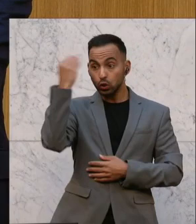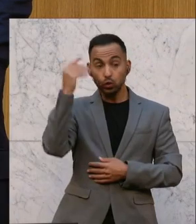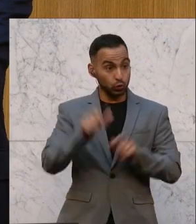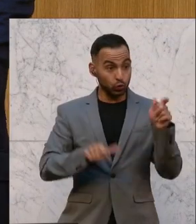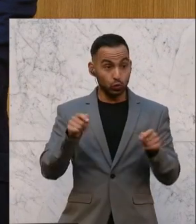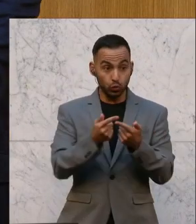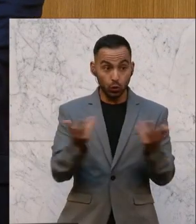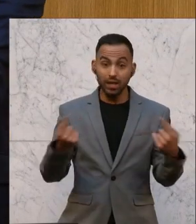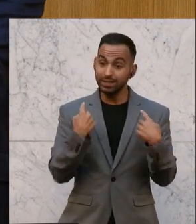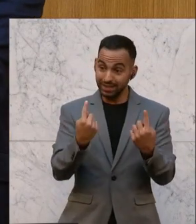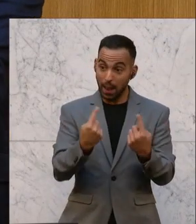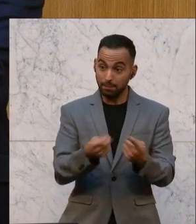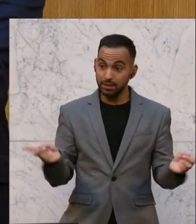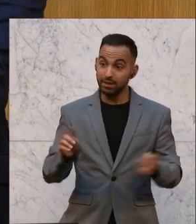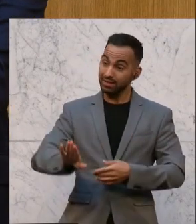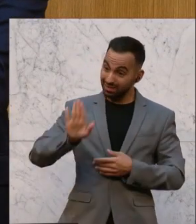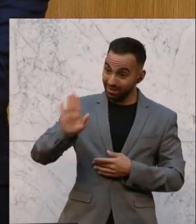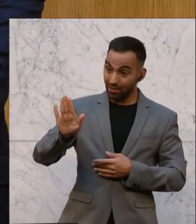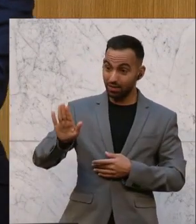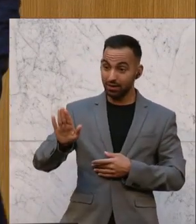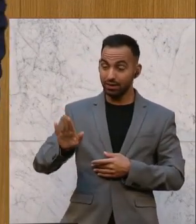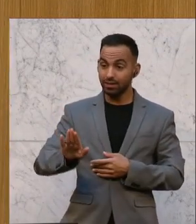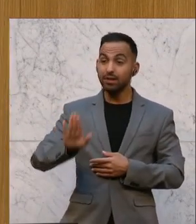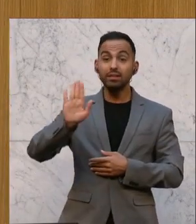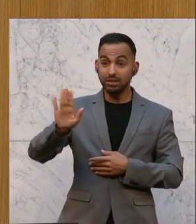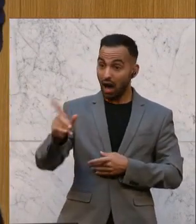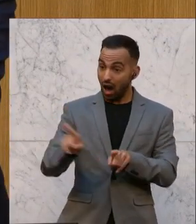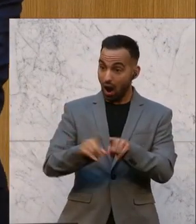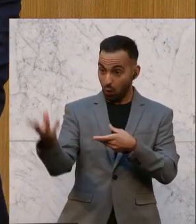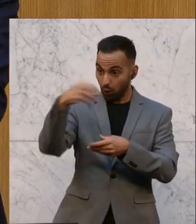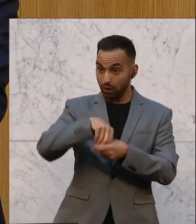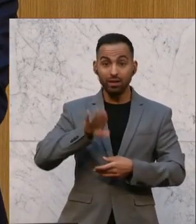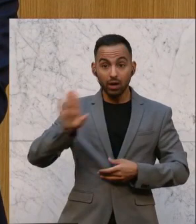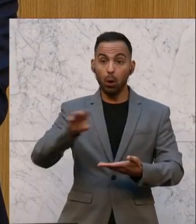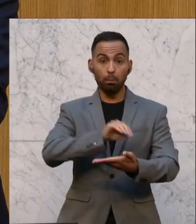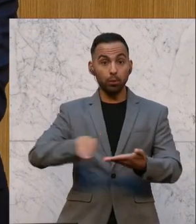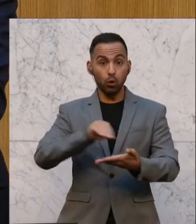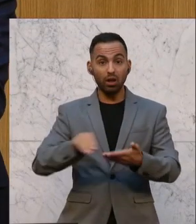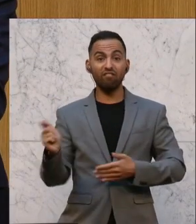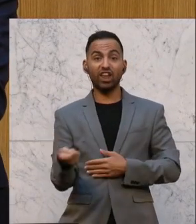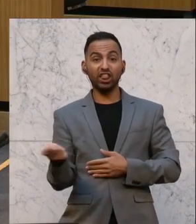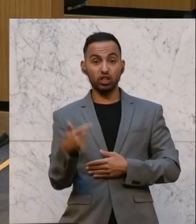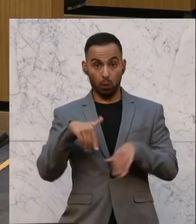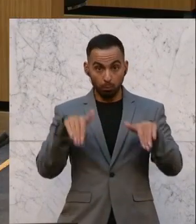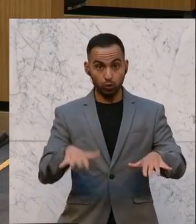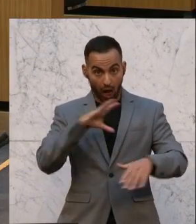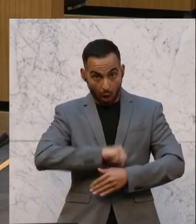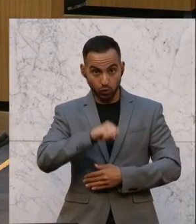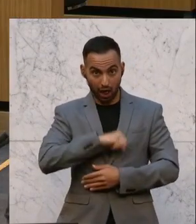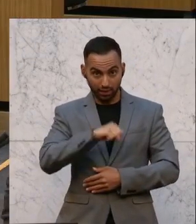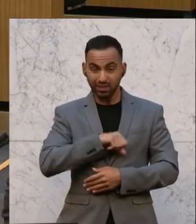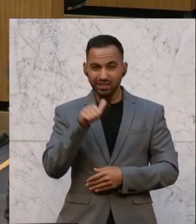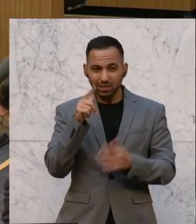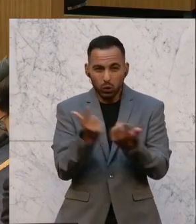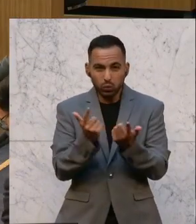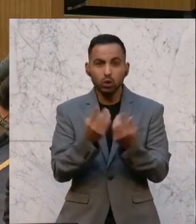Schülerinnen und Schüler sind es nämlich, die ihren, ja, da zähle ich Sie dazu, die ihren Bürokratiefetischismus aushalten müssen. Und das ist nicht